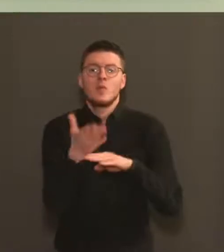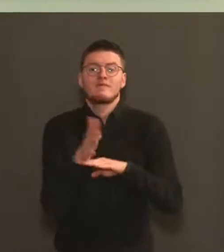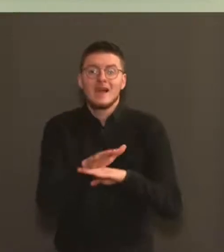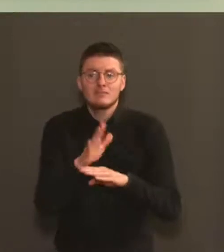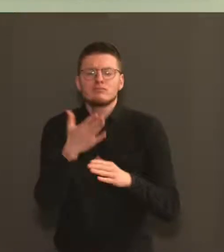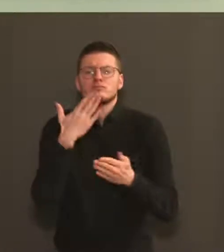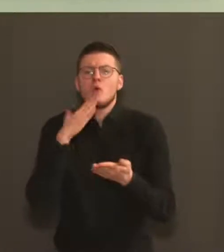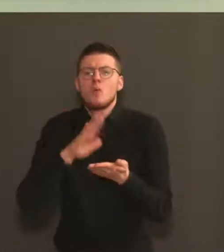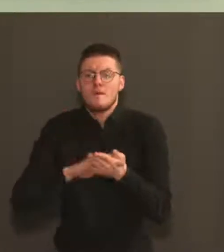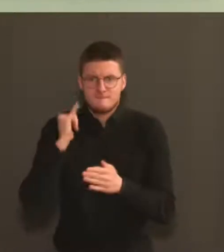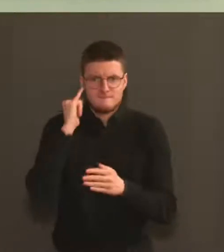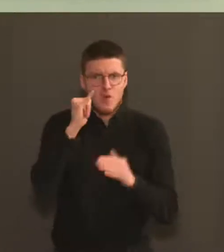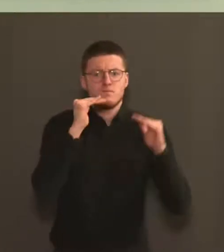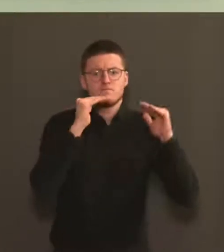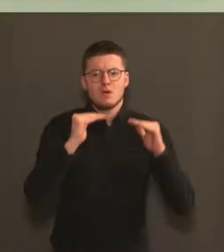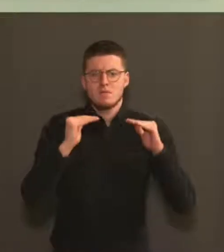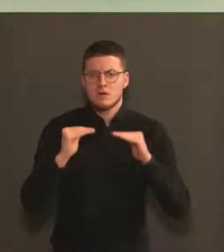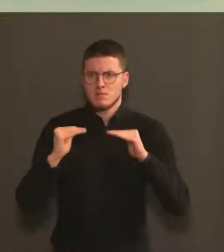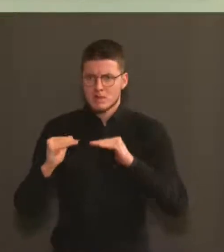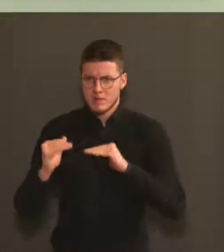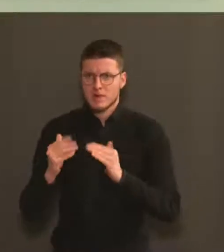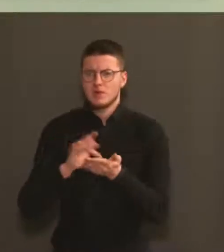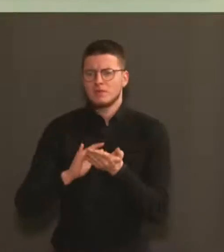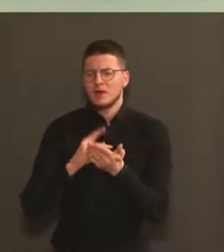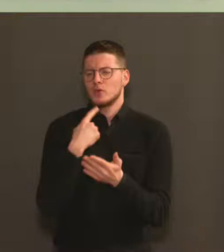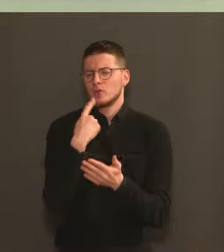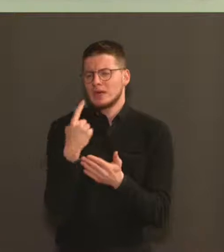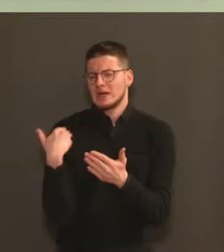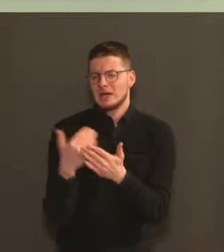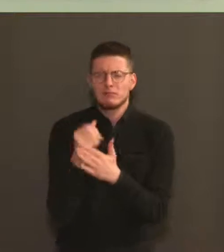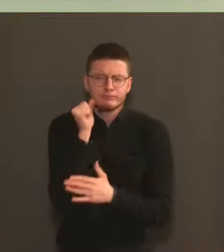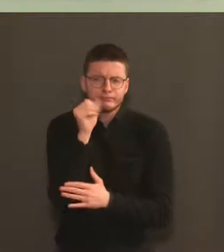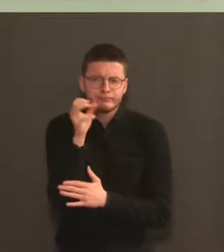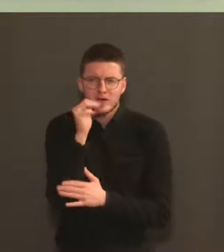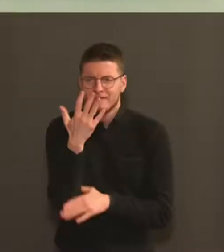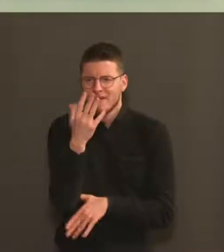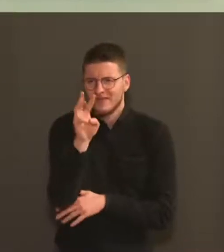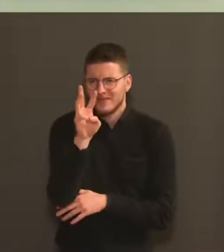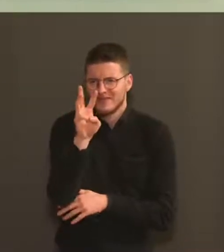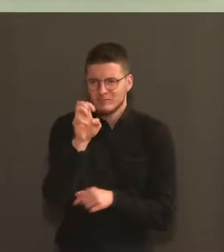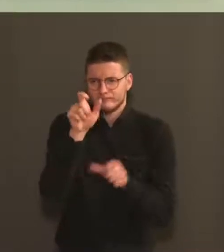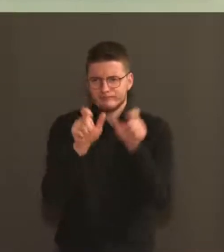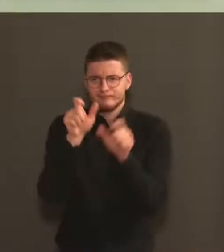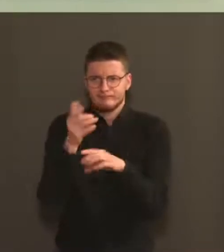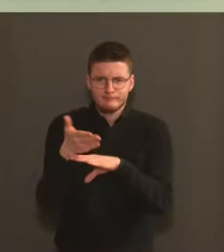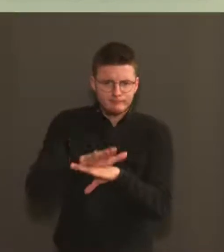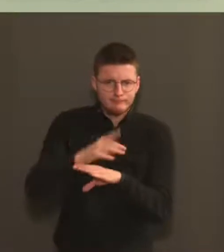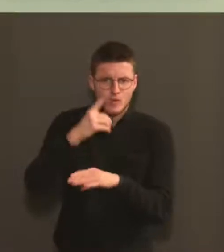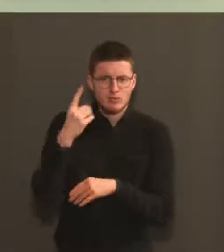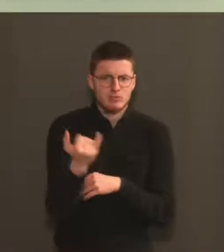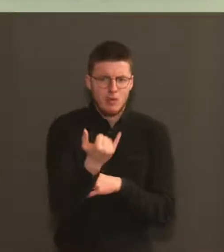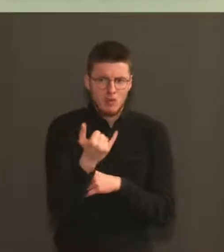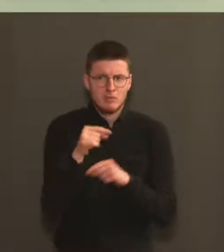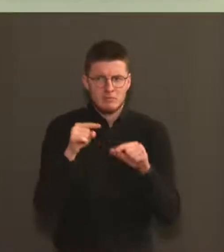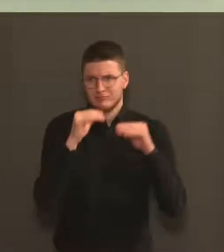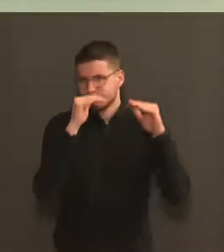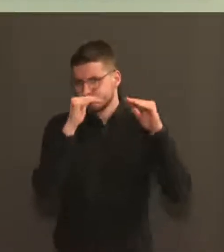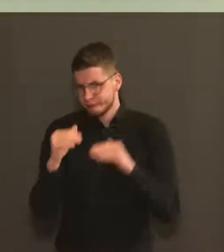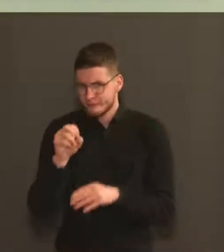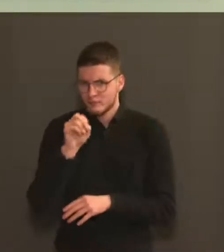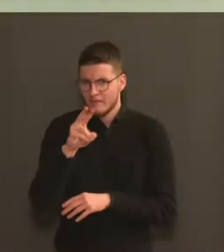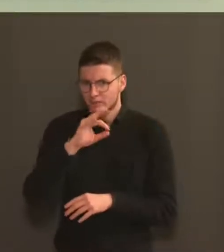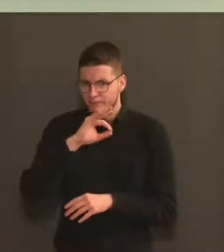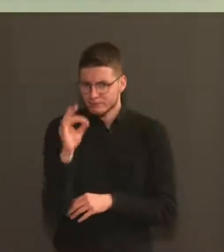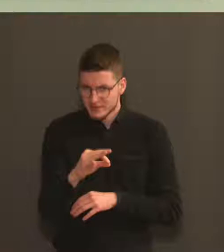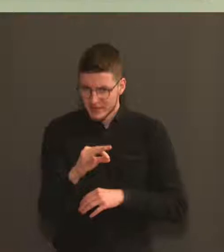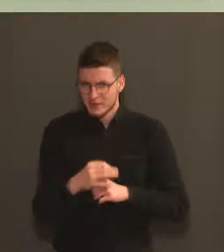dalende lijn. Gemiddeld vielen er de afgelopen week elke dag 35 overlijdens te betreuren. En dat is 12% minder